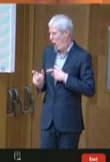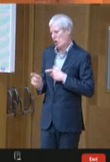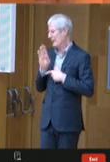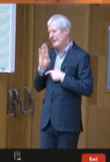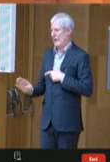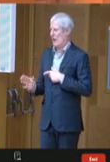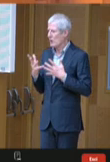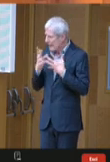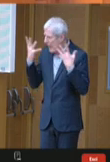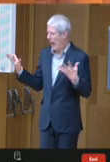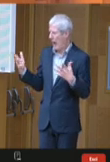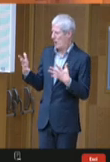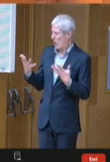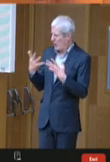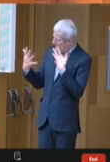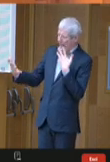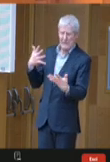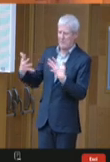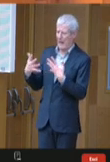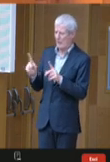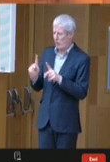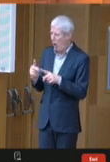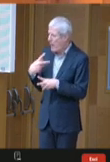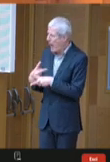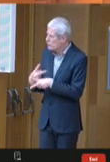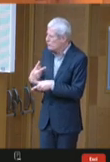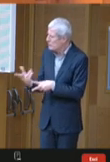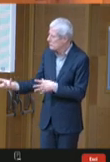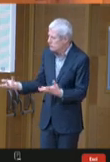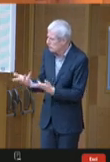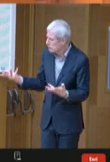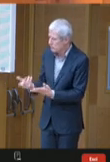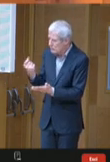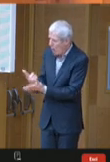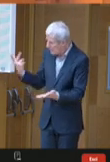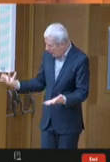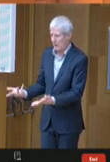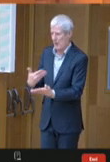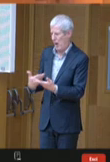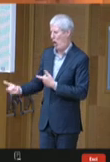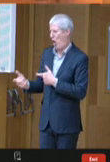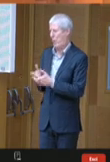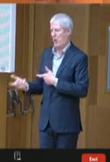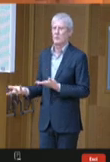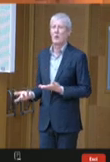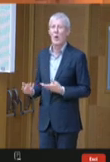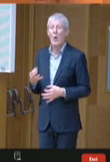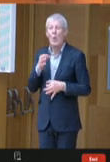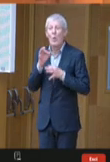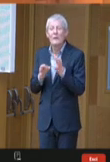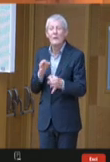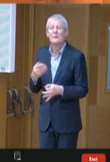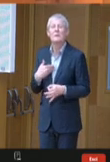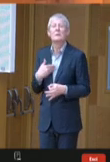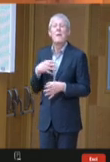chiaro e trasparente su quelle che sono le esigenze più fondamentali. Quindi io credo che il